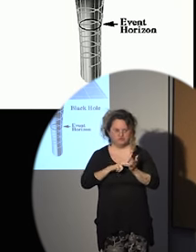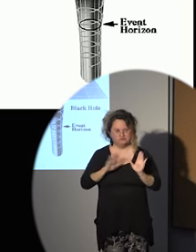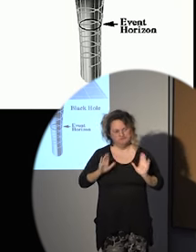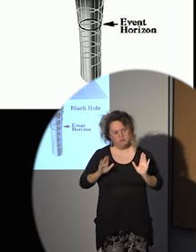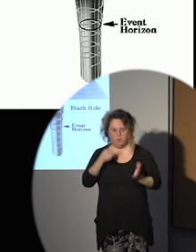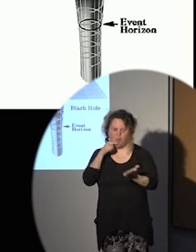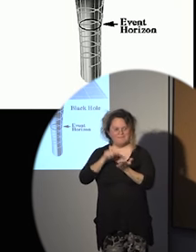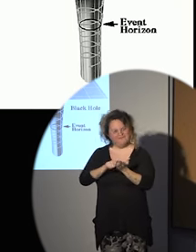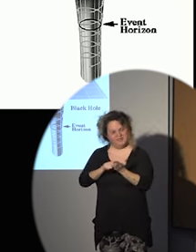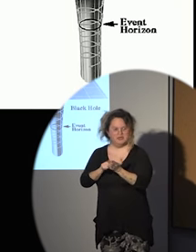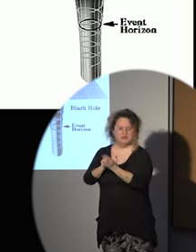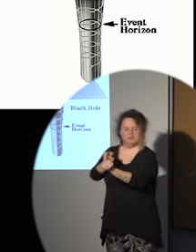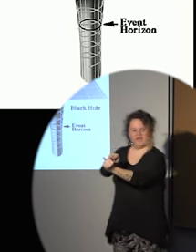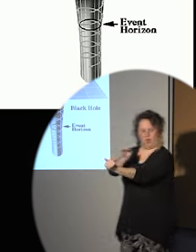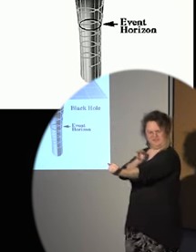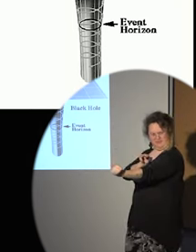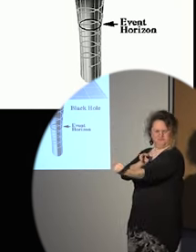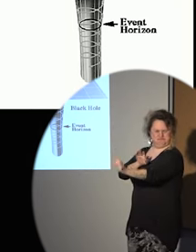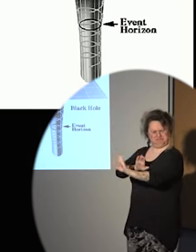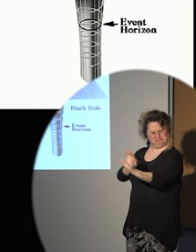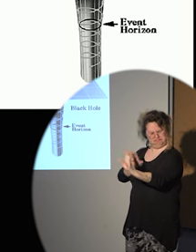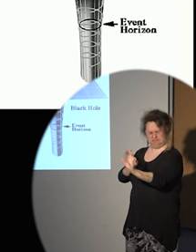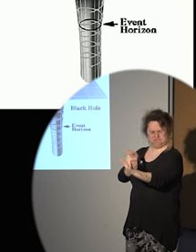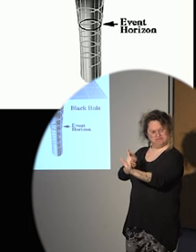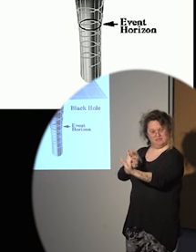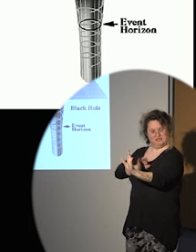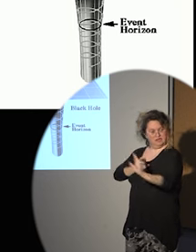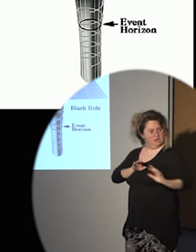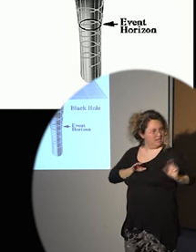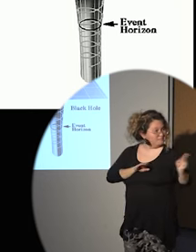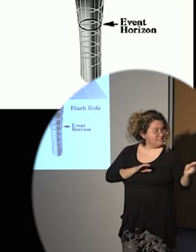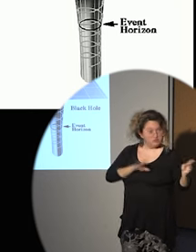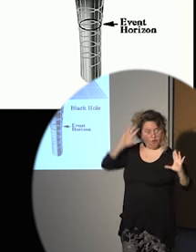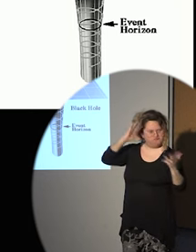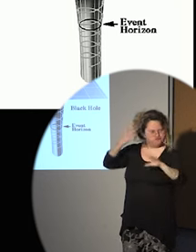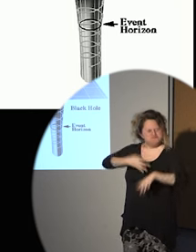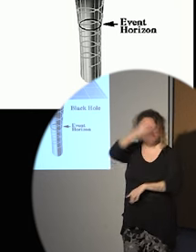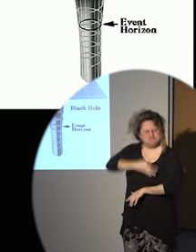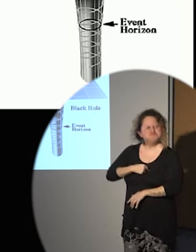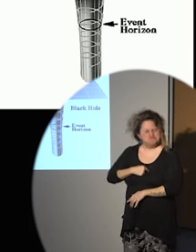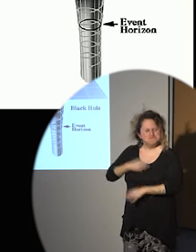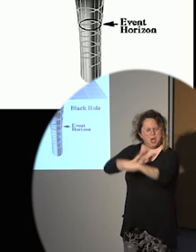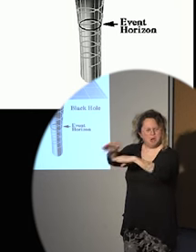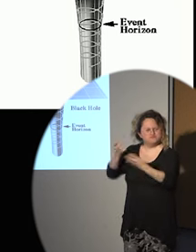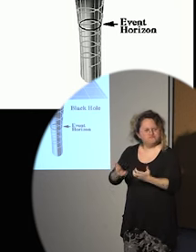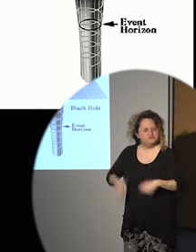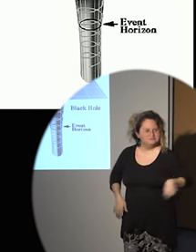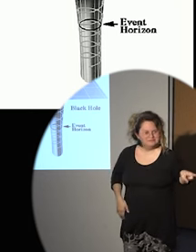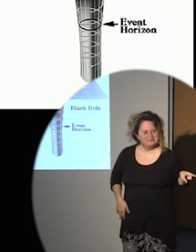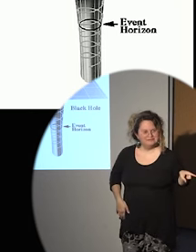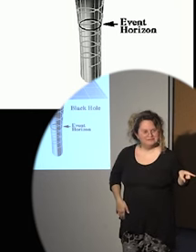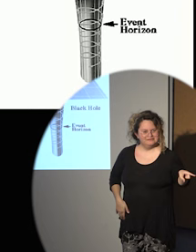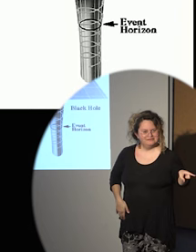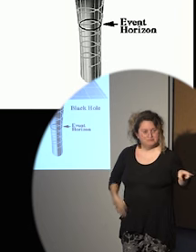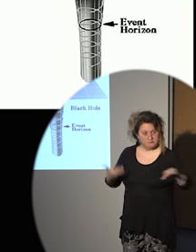satellisé autour. Et puis l'autre, qui est un peu plus fou, on va dire, il décide, moi j'y vais. Alors il